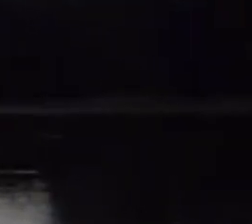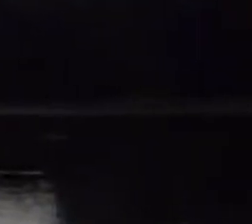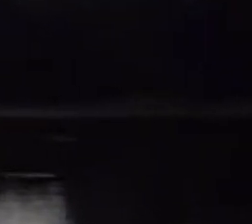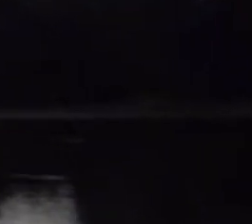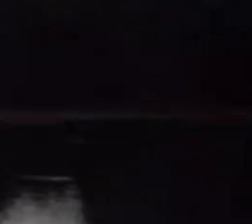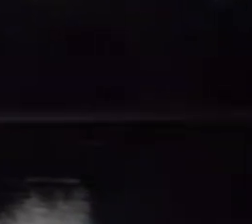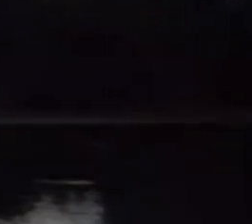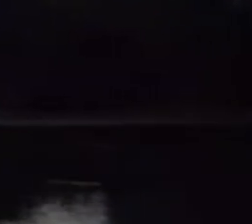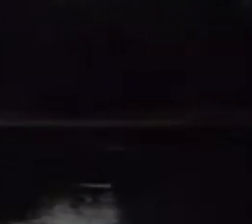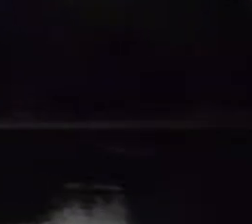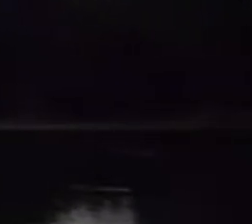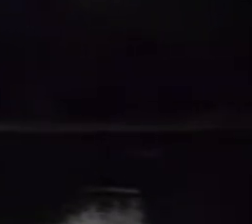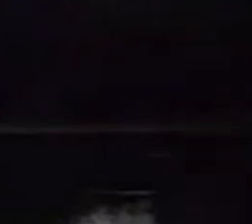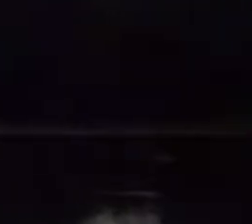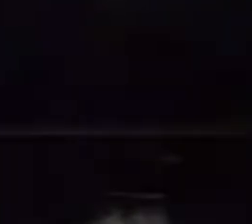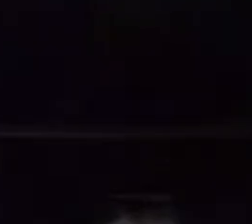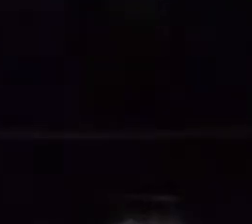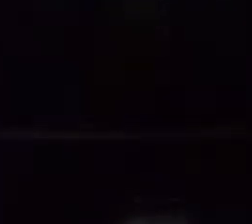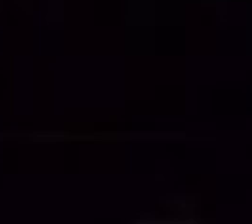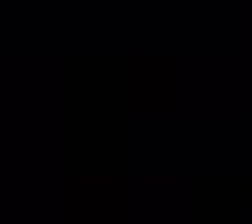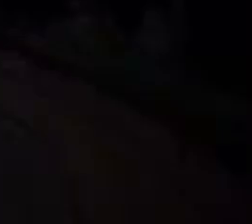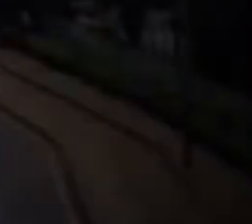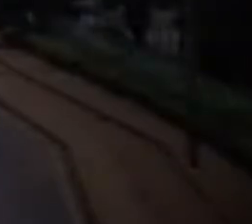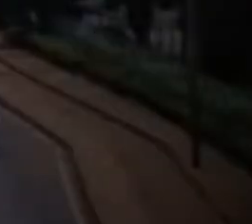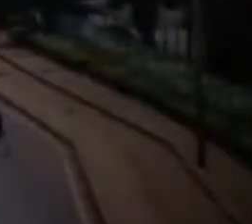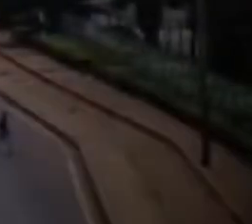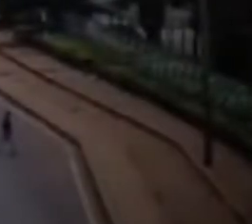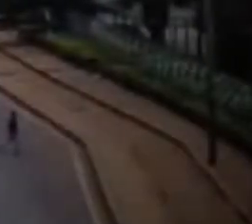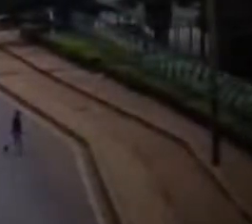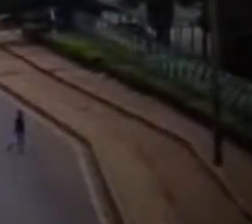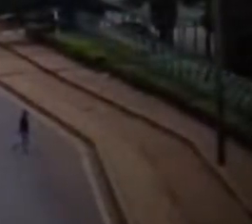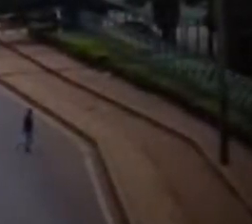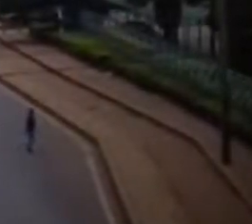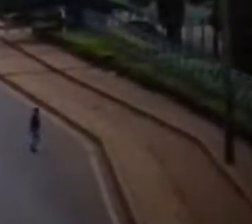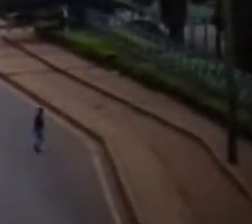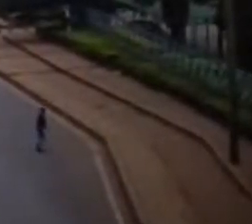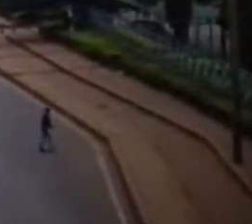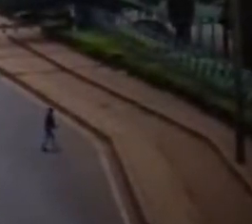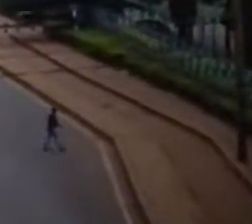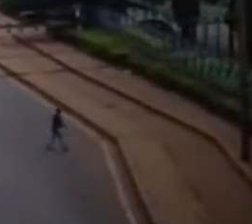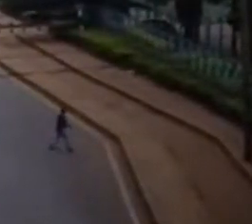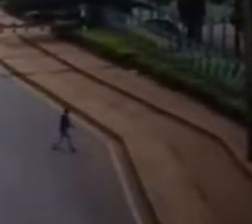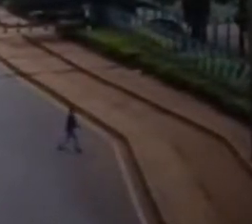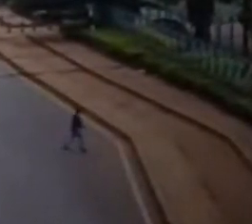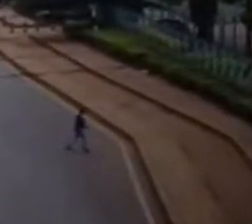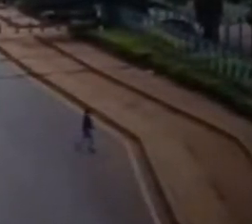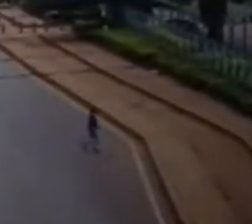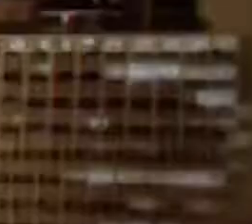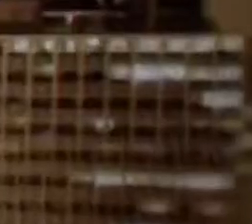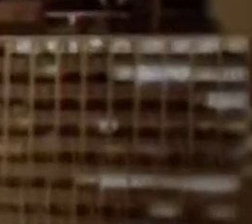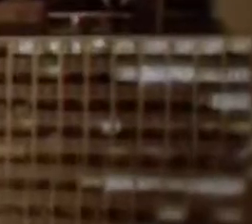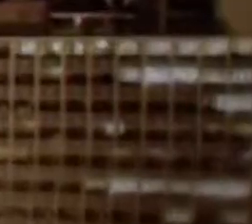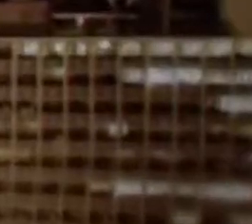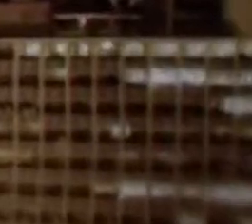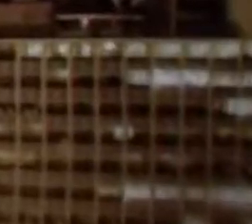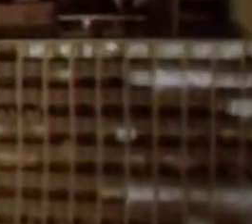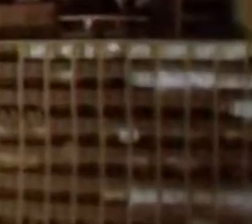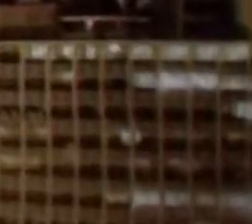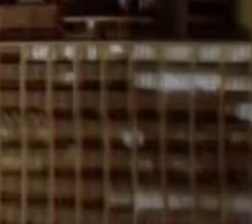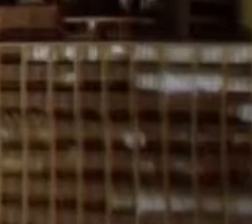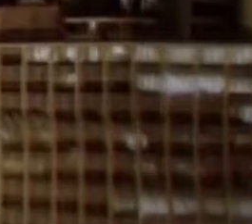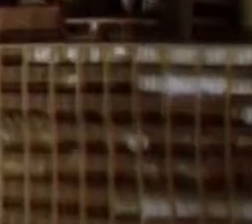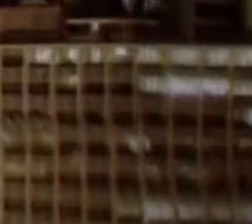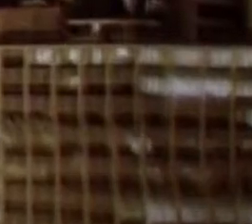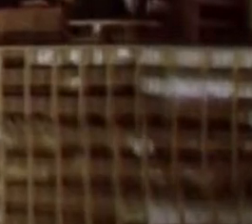Kutokana na janga linalokumba nchi yetu, tumejipata katika hali ya kiwewe. Hali hii imeendelea kubadilisha